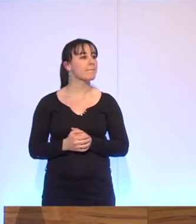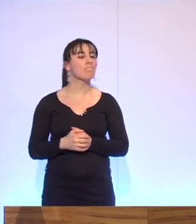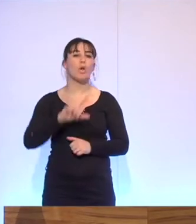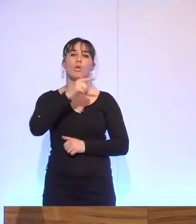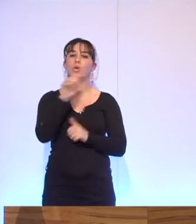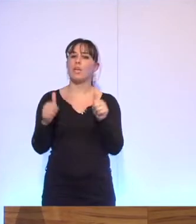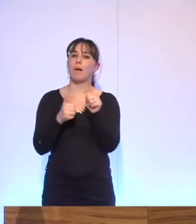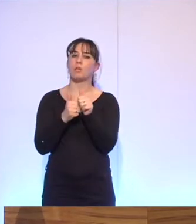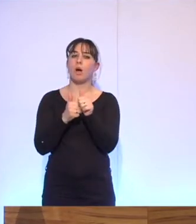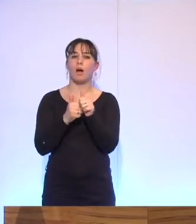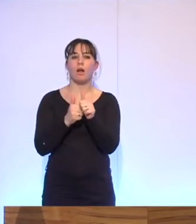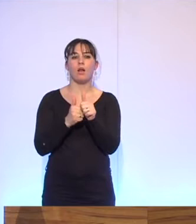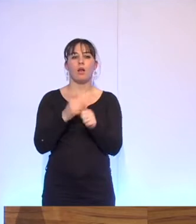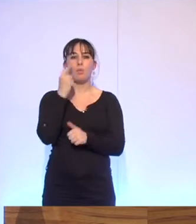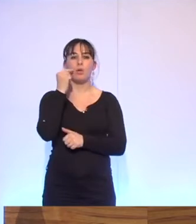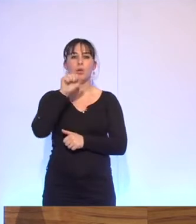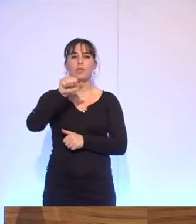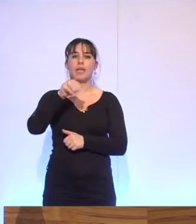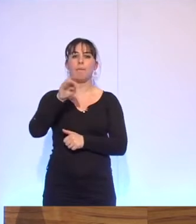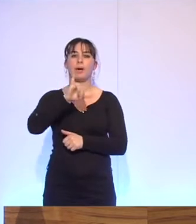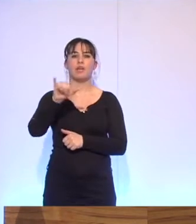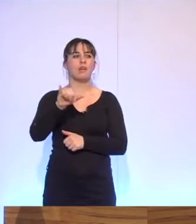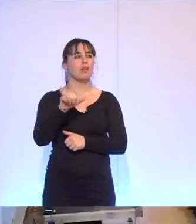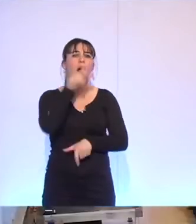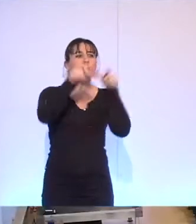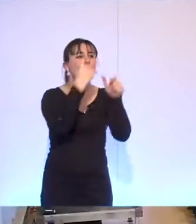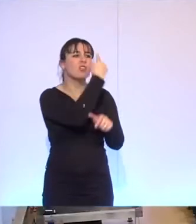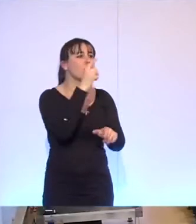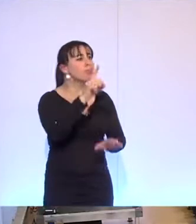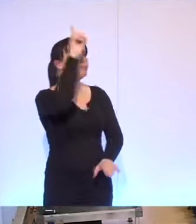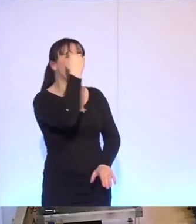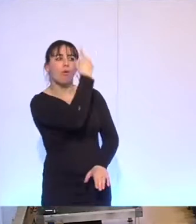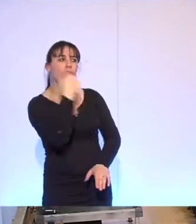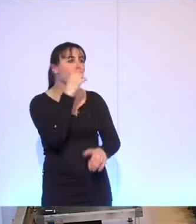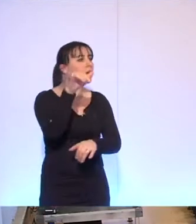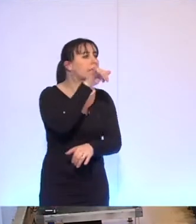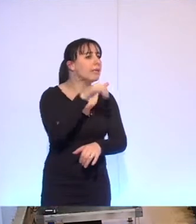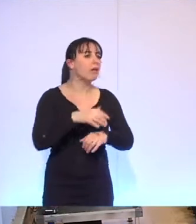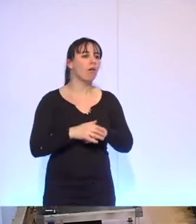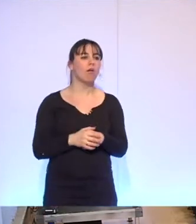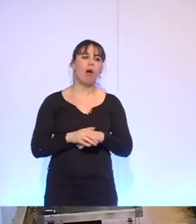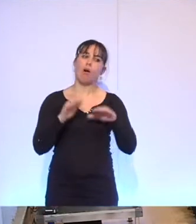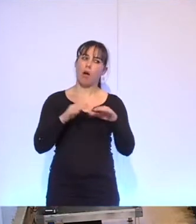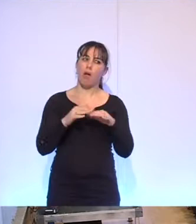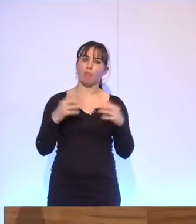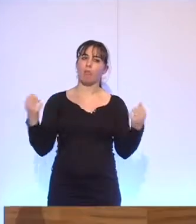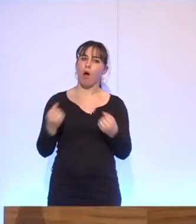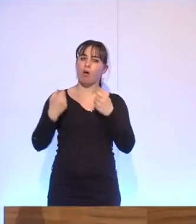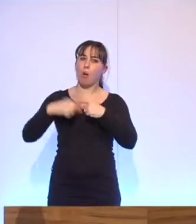Deuxième adjoint, Hakim Sabri. Est-ce que les gens pourraient lever le doigt pour voir qui c'est ? Oh, bah, vous avez vu en photo dans la campagne, mais si vous